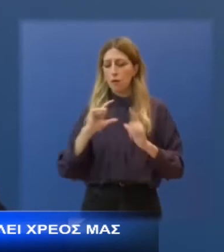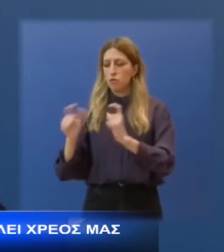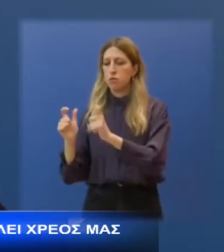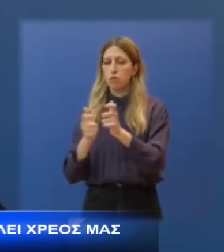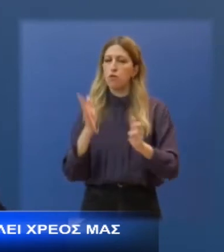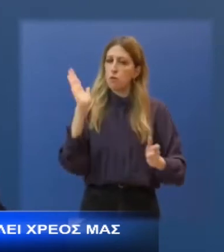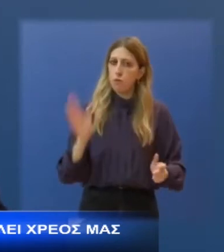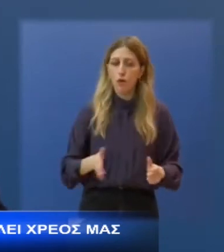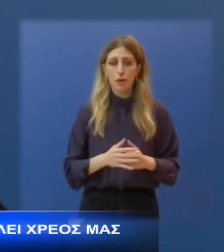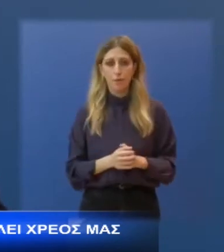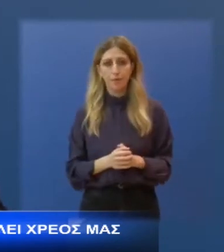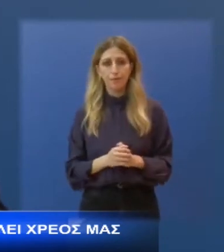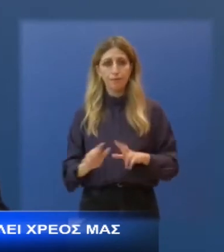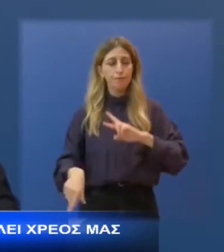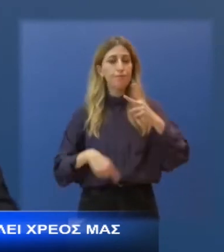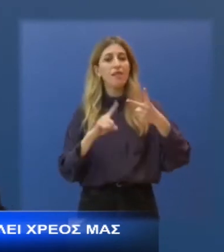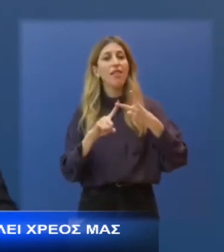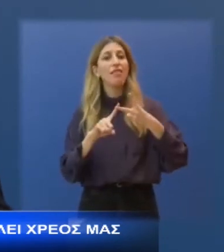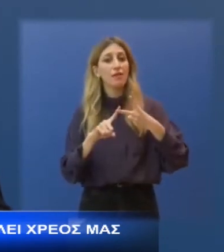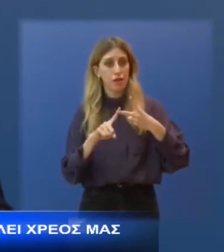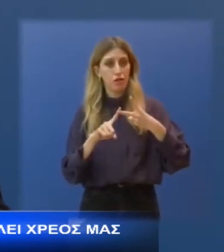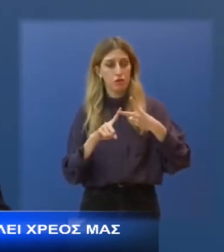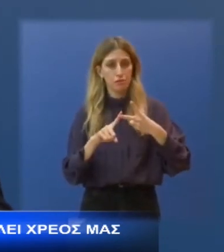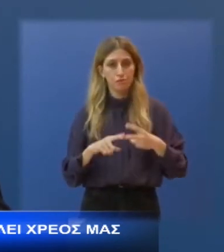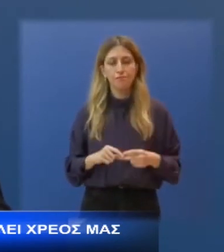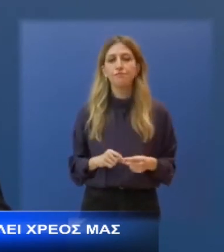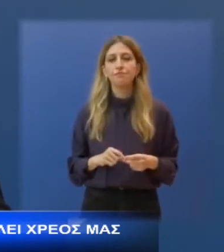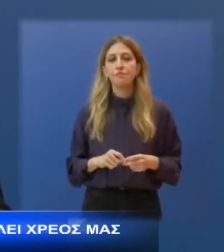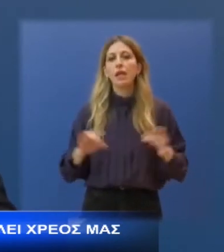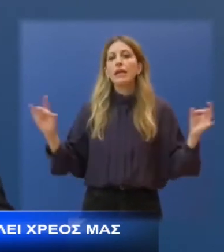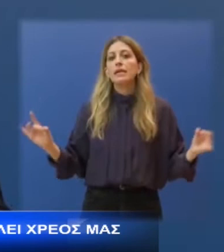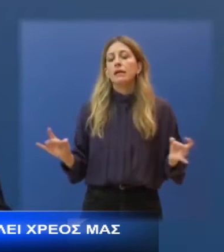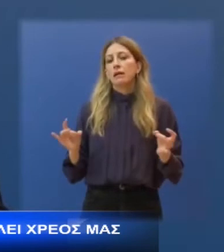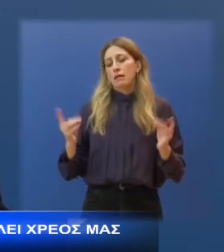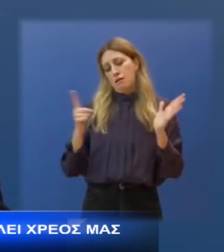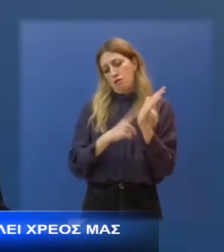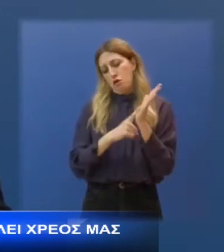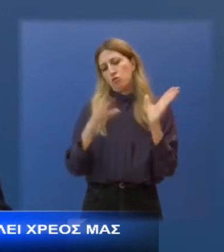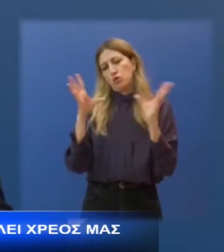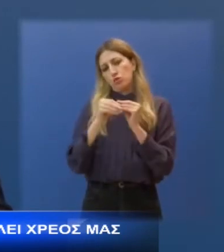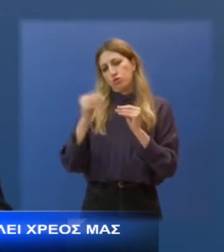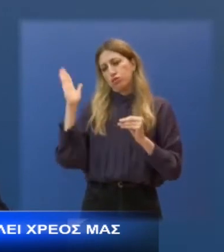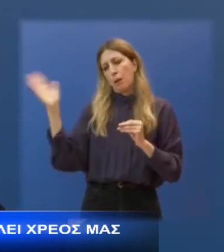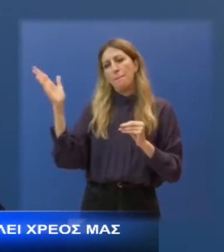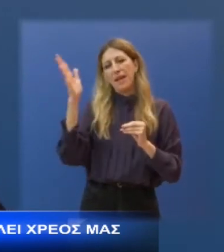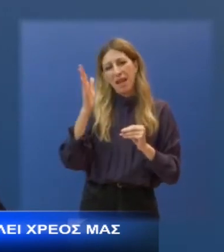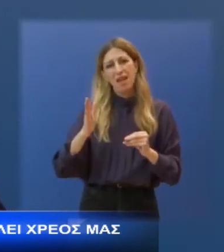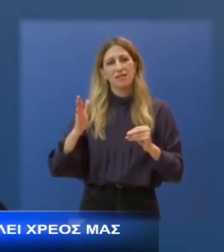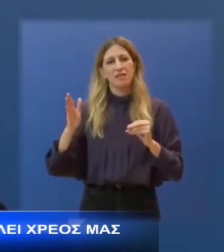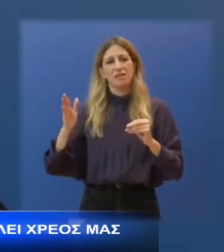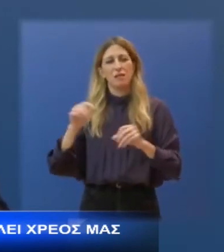Δεύτερον, επέκτηνε τα τοπικά και τα χρονικά όρια εφαρμογής των ποινικών διατάξεων για πράξεις αθλητικής βίας που